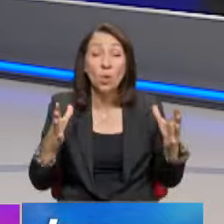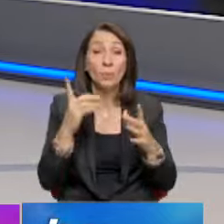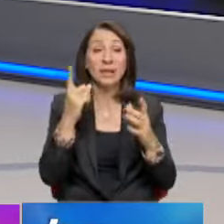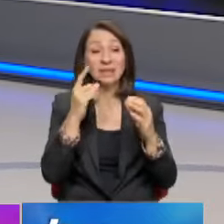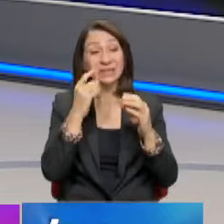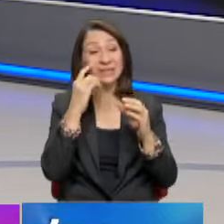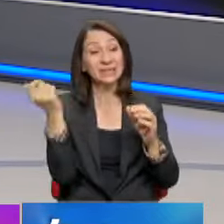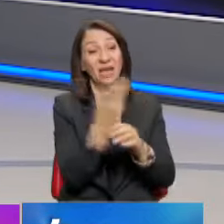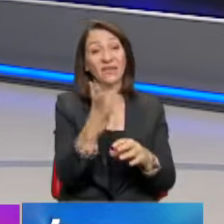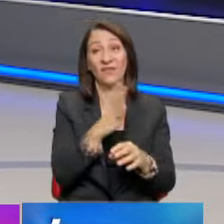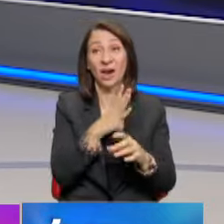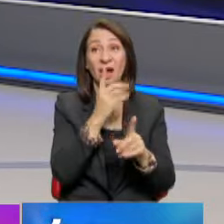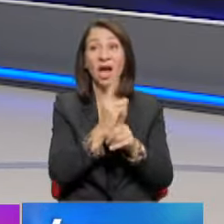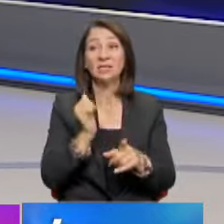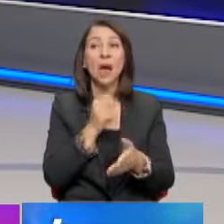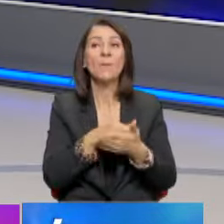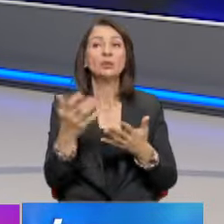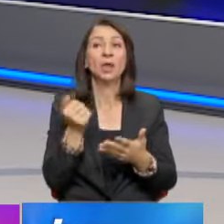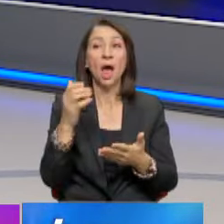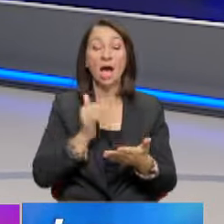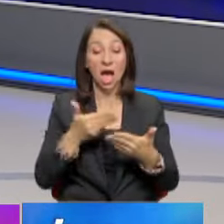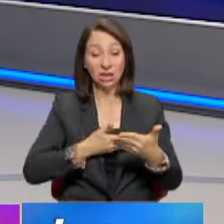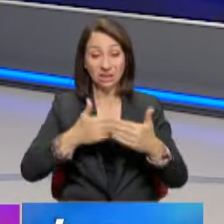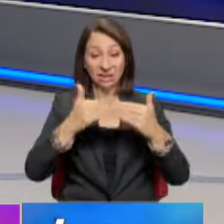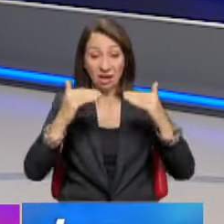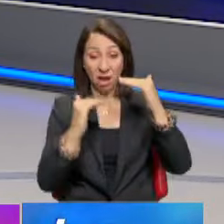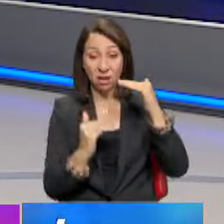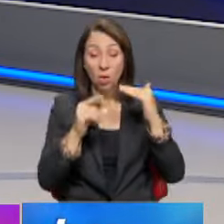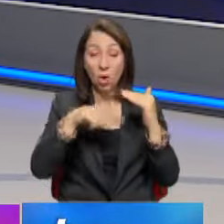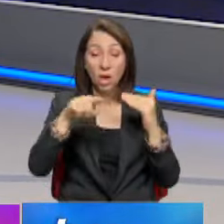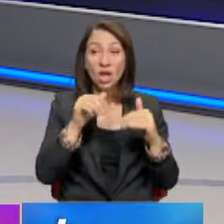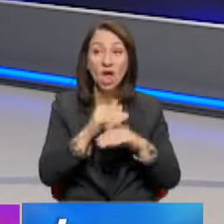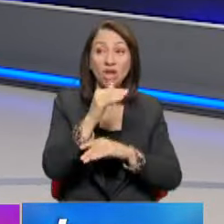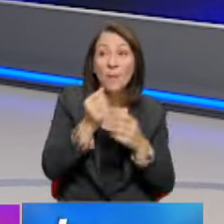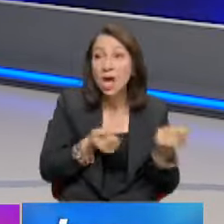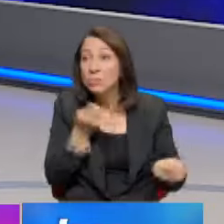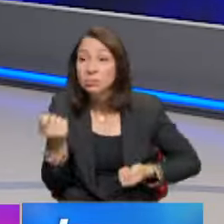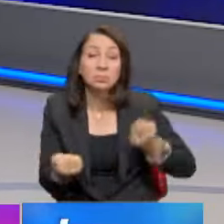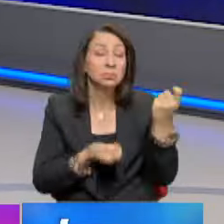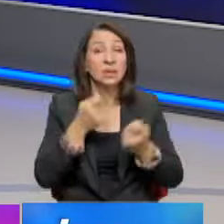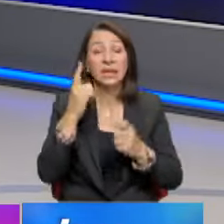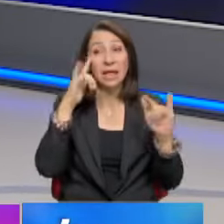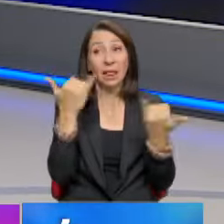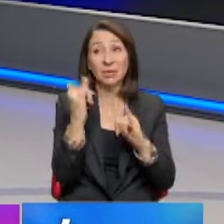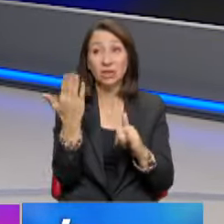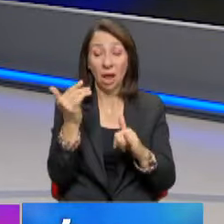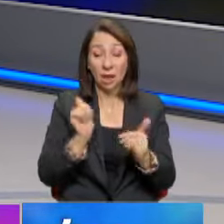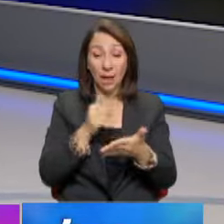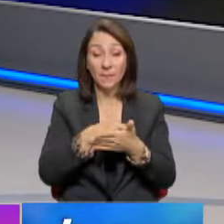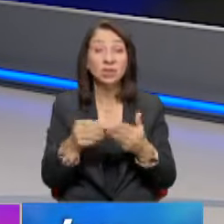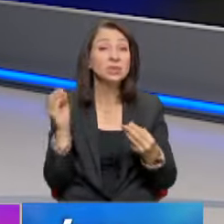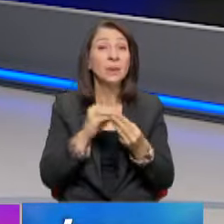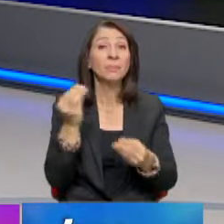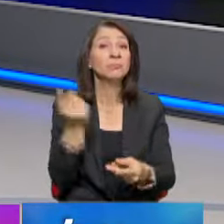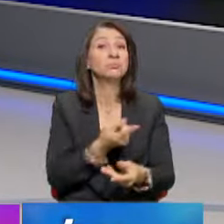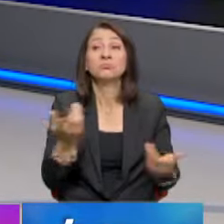nüfus grubuna karşılık geliyor bu. Asgari ücretliler açlık sınırının altında, onlar da yaşam mücadelesi veriyor. Yılbaşı geliyor, asgari ücret ne kadar